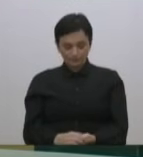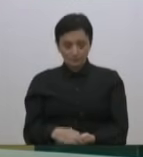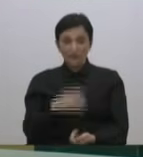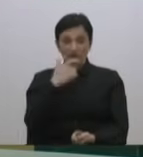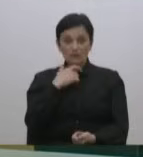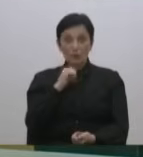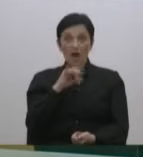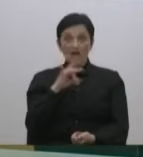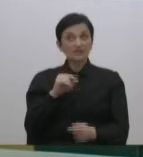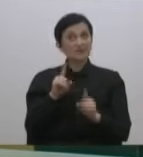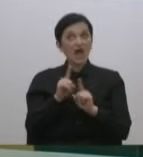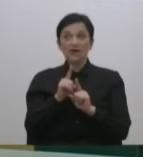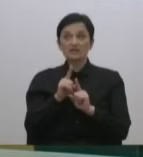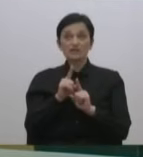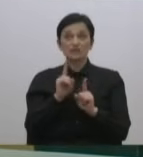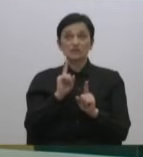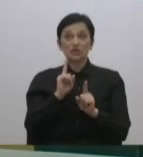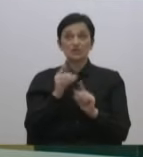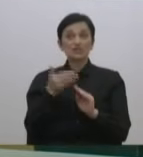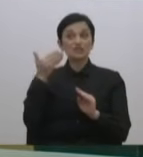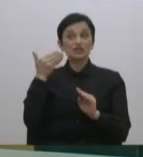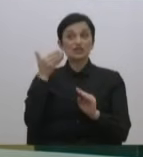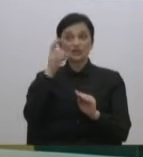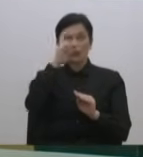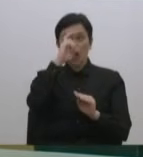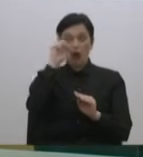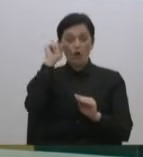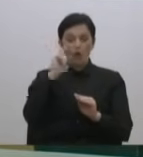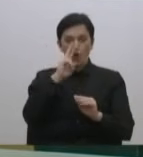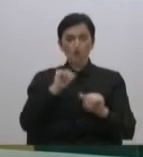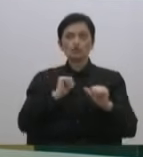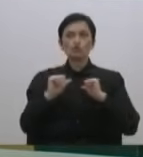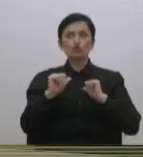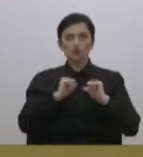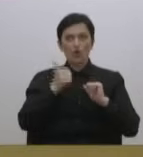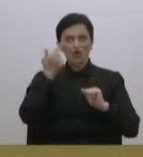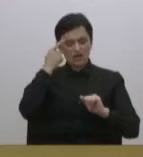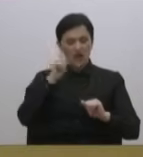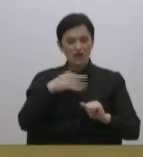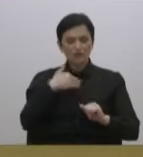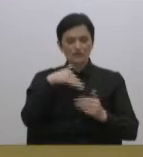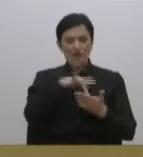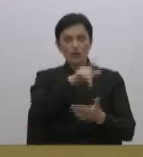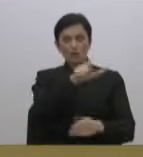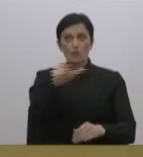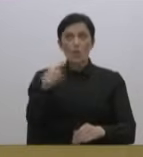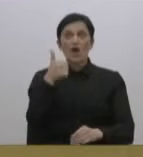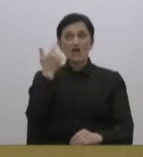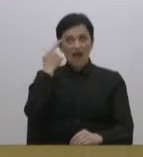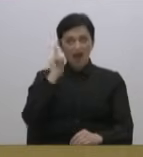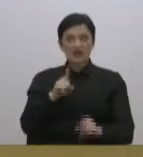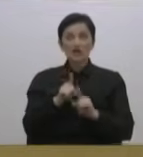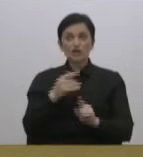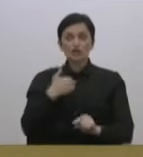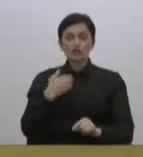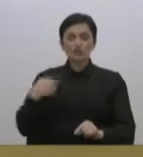ბატონო ანრი, ესე არ გამოვა ეხლა რაღაცა. წინა ხელისუფლების ცოდვები ძალიან კარგად იცით ჩვენო მოქალაქეებმა. Ძალიან კარგად ვიცით